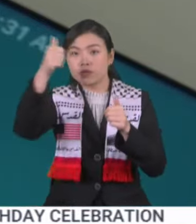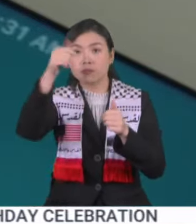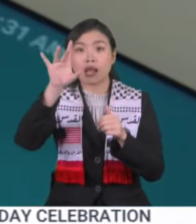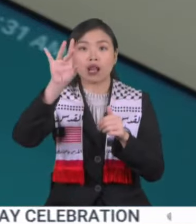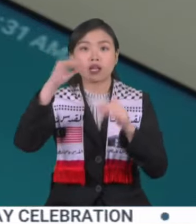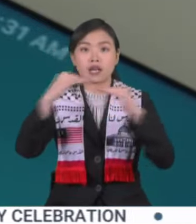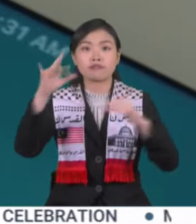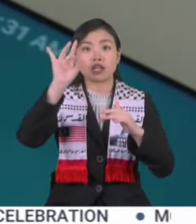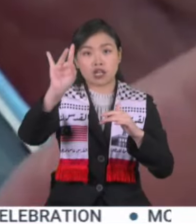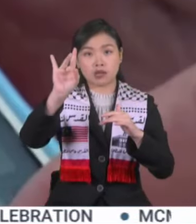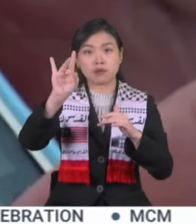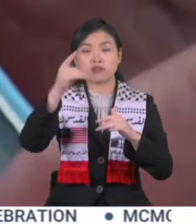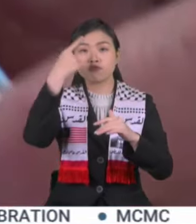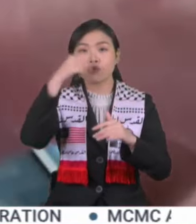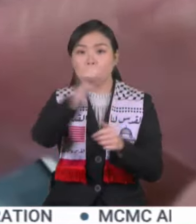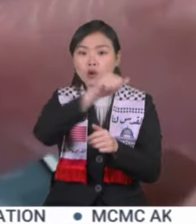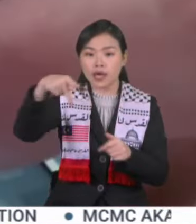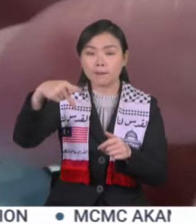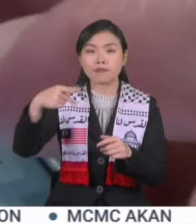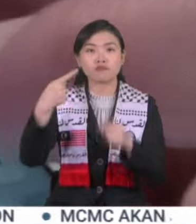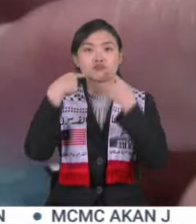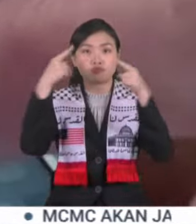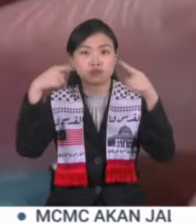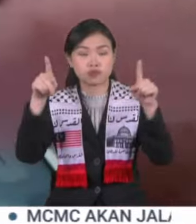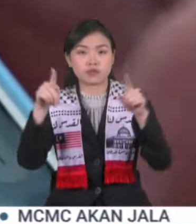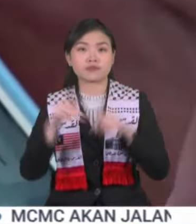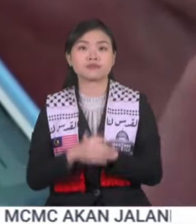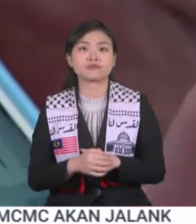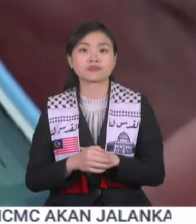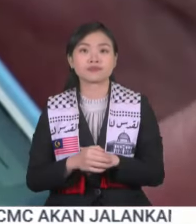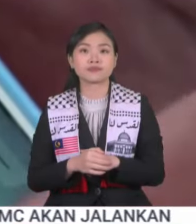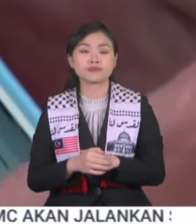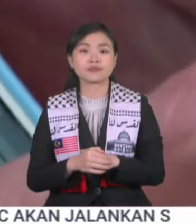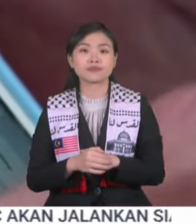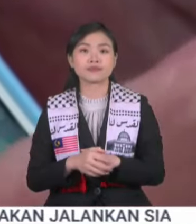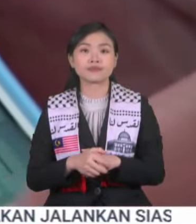berbanding ke-18 bagi carta aplikasi paling popular tidak termasuk permainan.